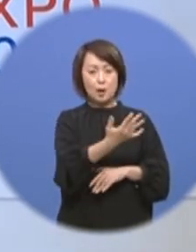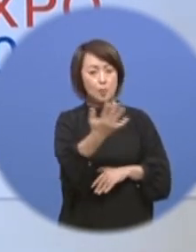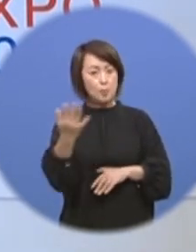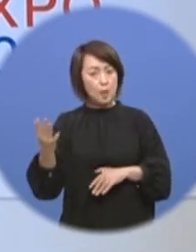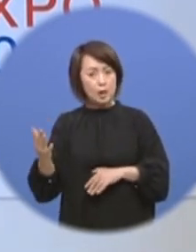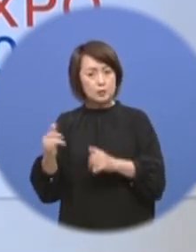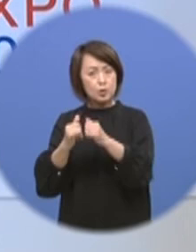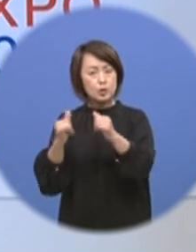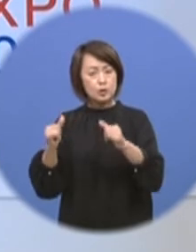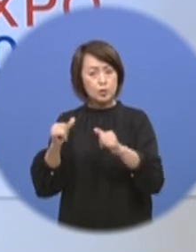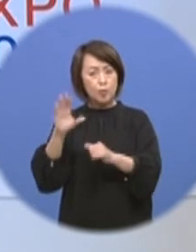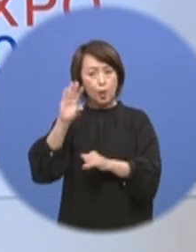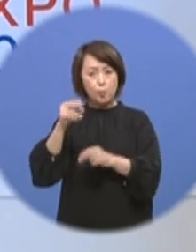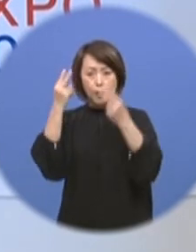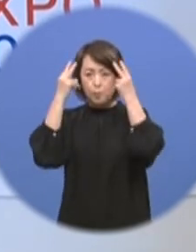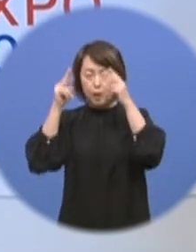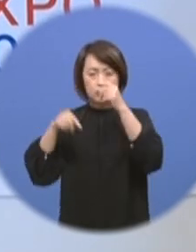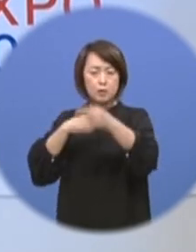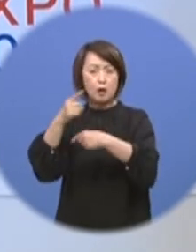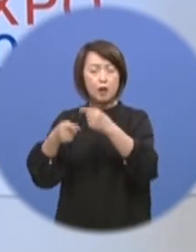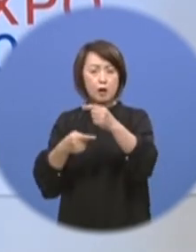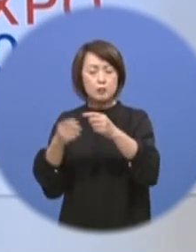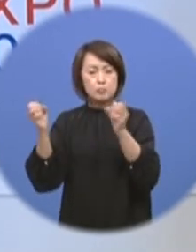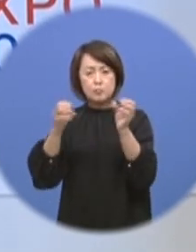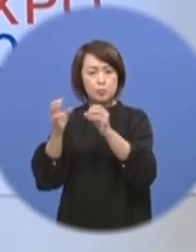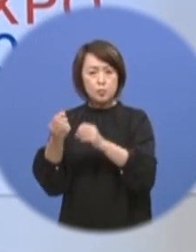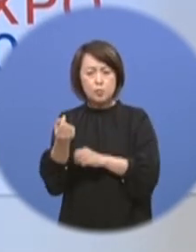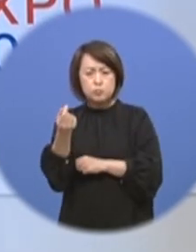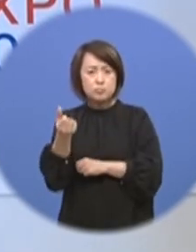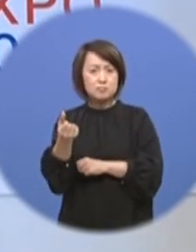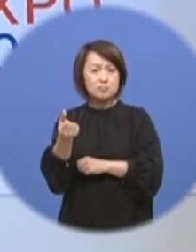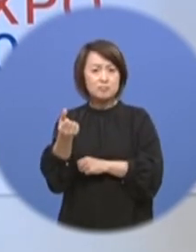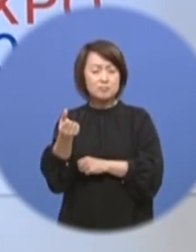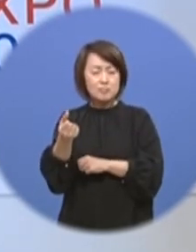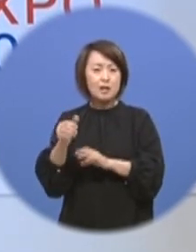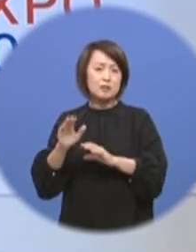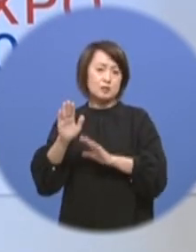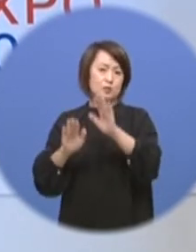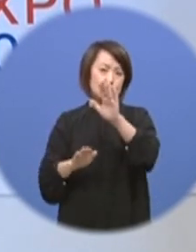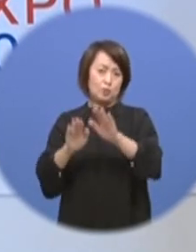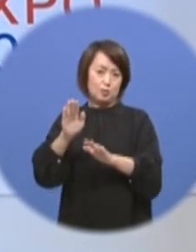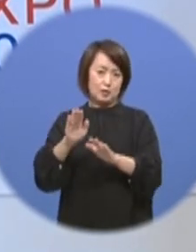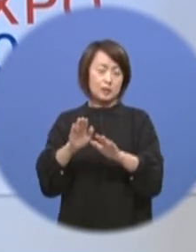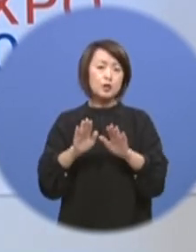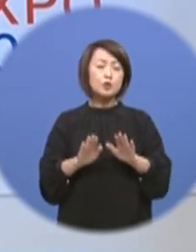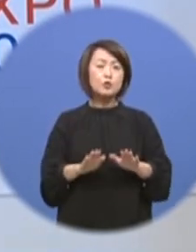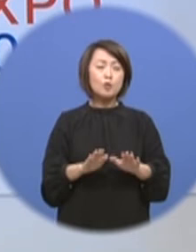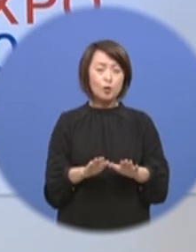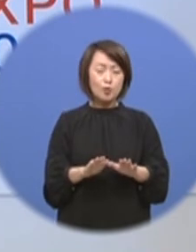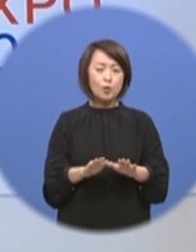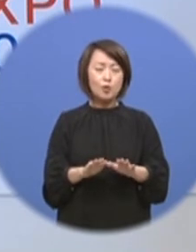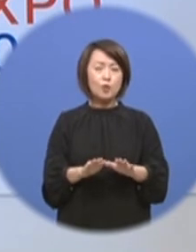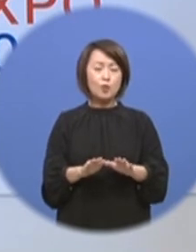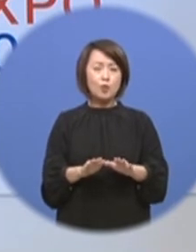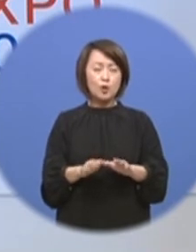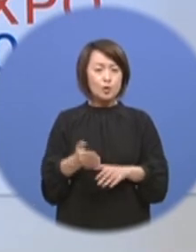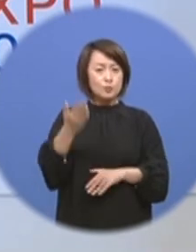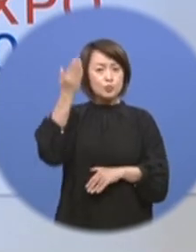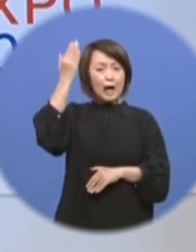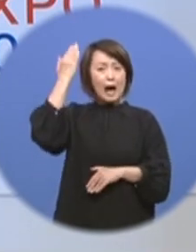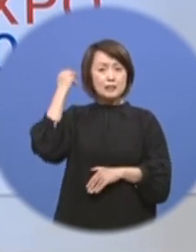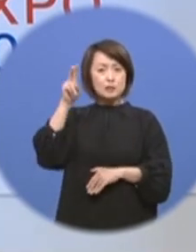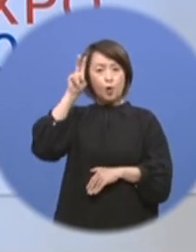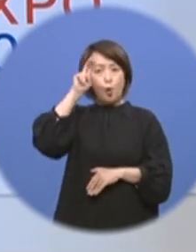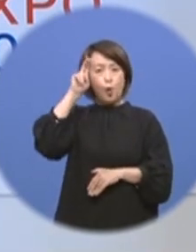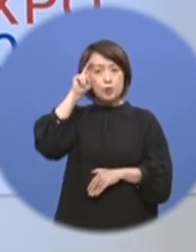たちも万博の話がね会話にもなかなか出てこない中で今日まあ本当に昔の前の